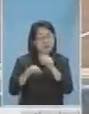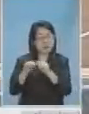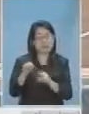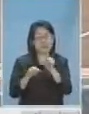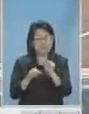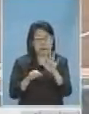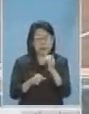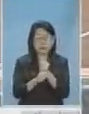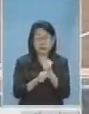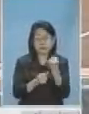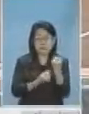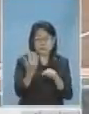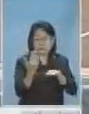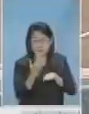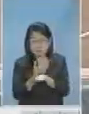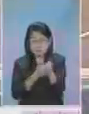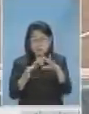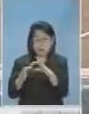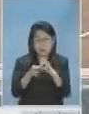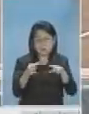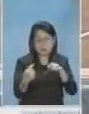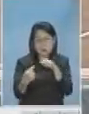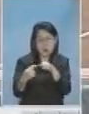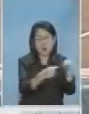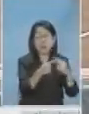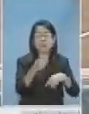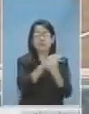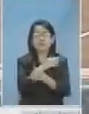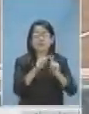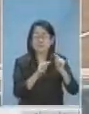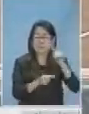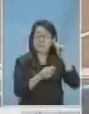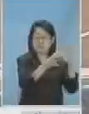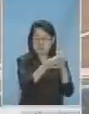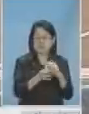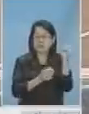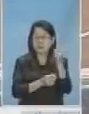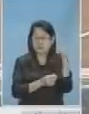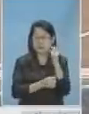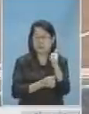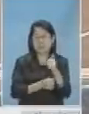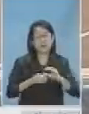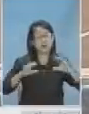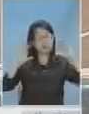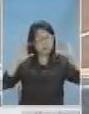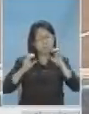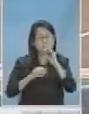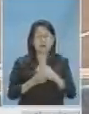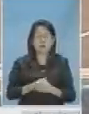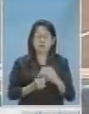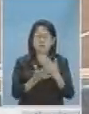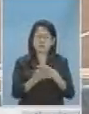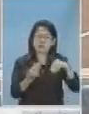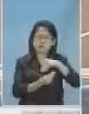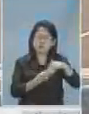นี่ยนะครับจะไปเอื้อต่อการเติบโตของการท่องเที่ยวครับเพราะจริงๆแล้วรัฐบาลบอกว่าจะเพิ่มรายได้จากการท่องเ